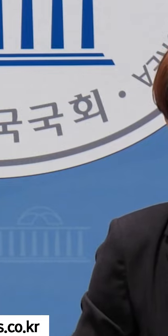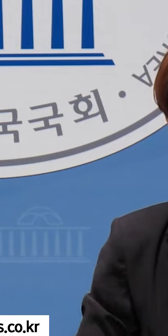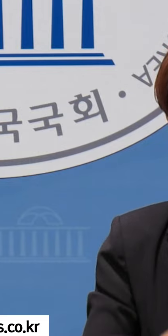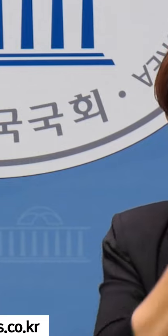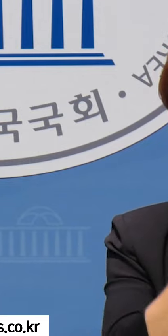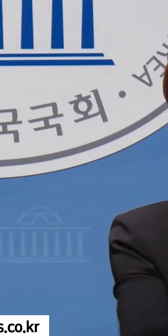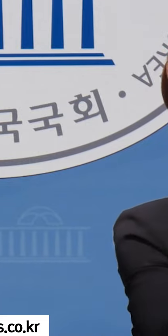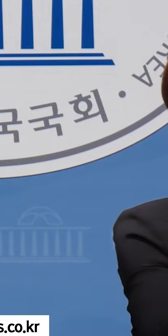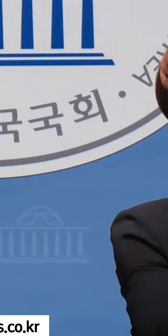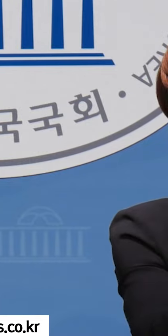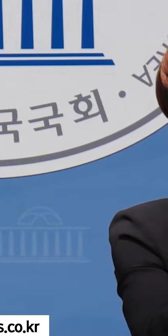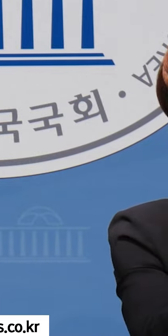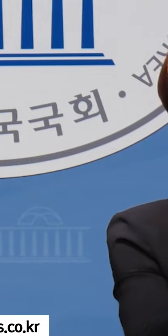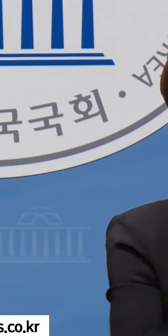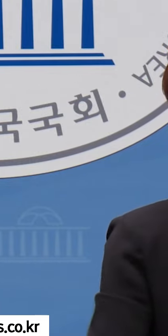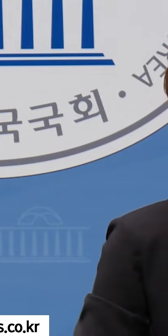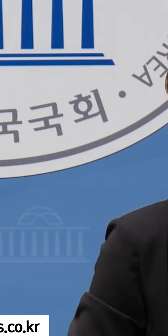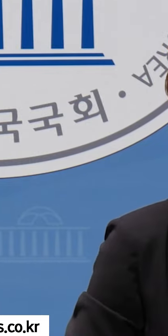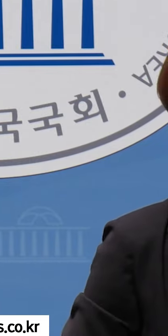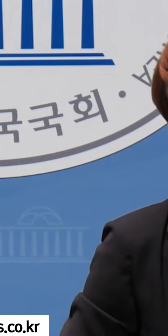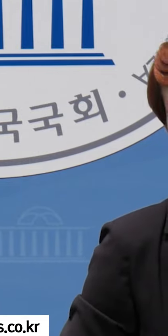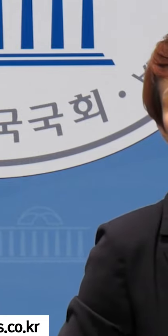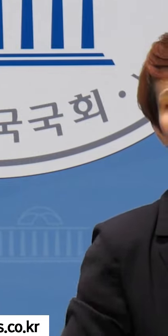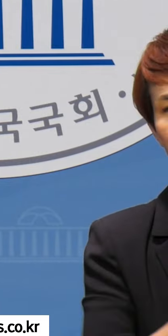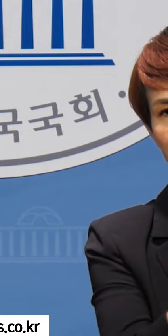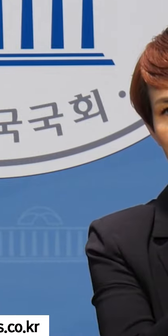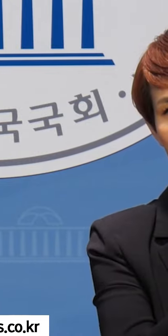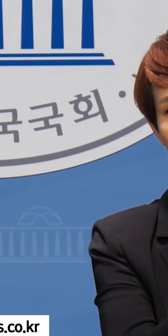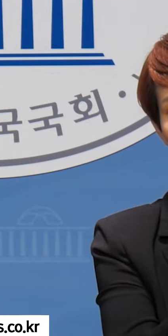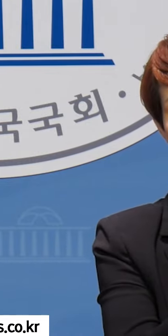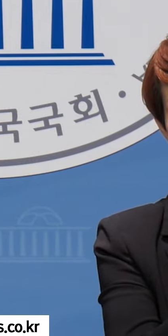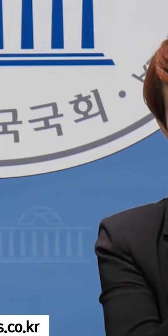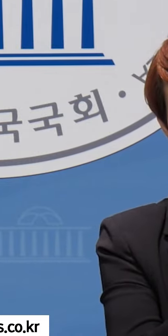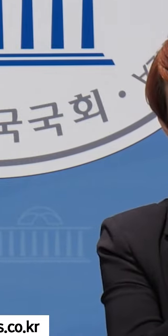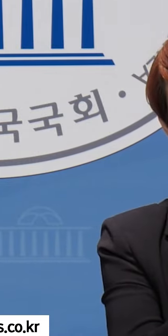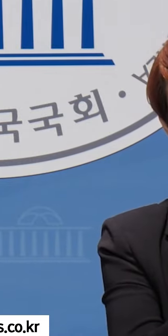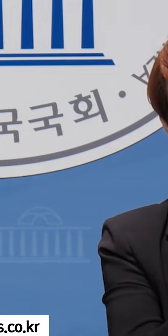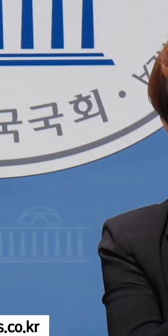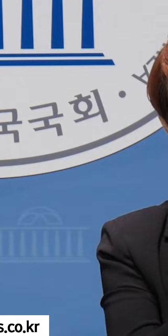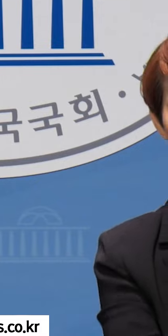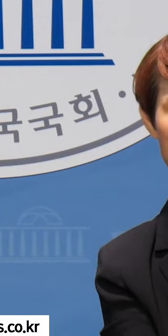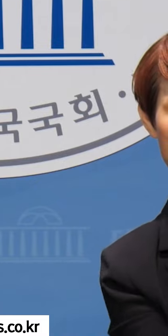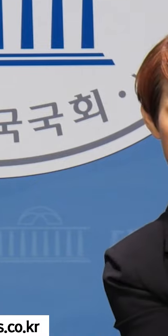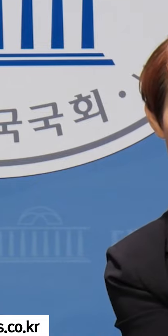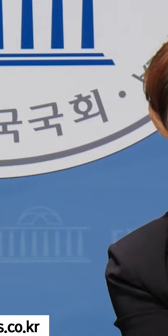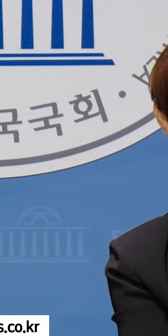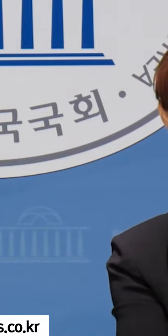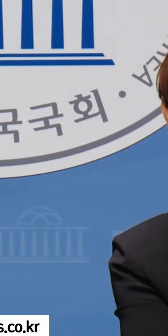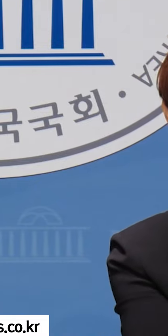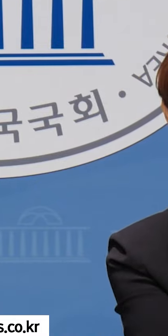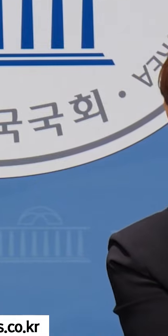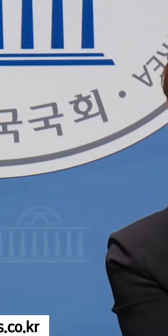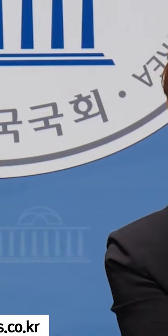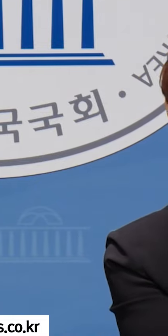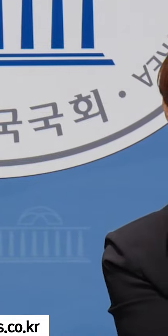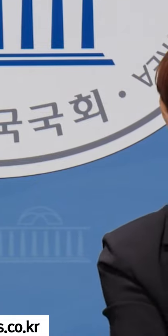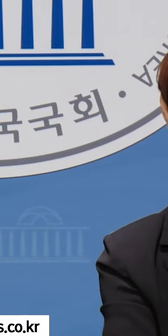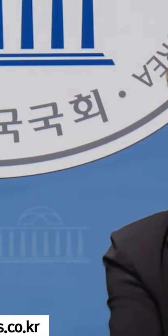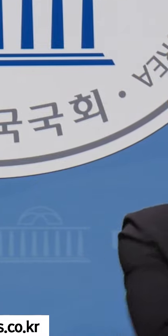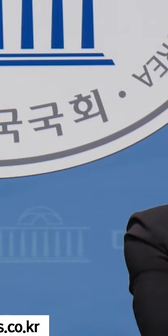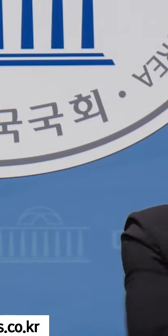거부권을 남발하는 고집불통 윤석열 대통령과 대통령의 거수기로 전락한 집권 여당은 권력을